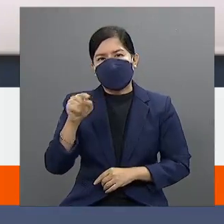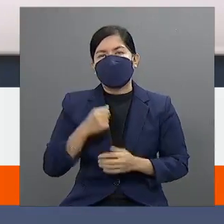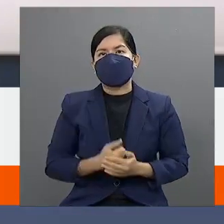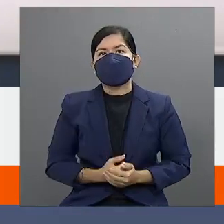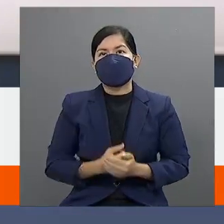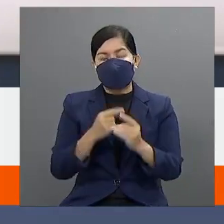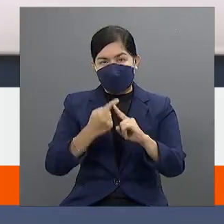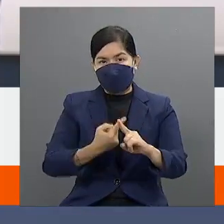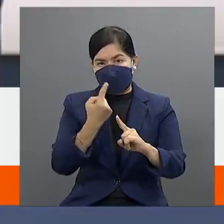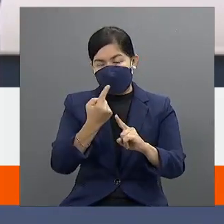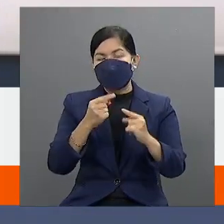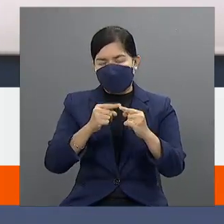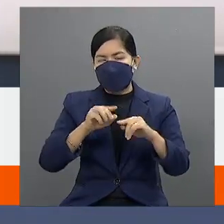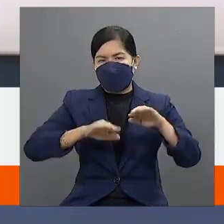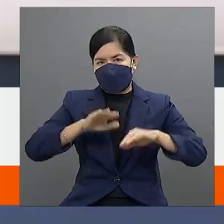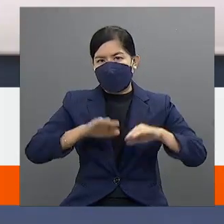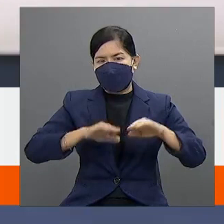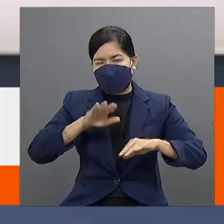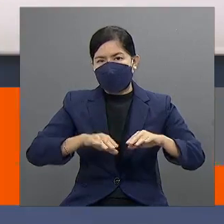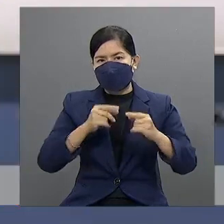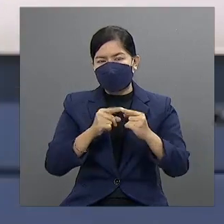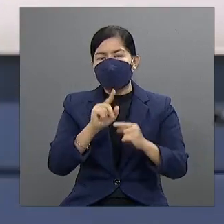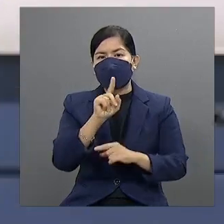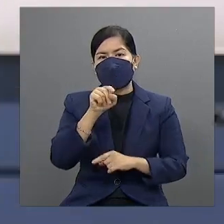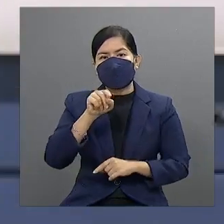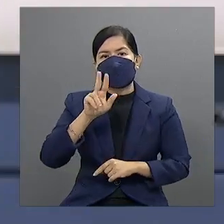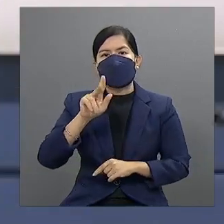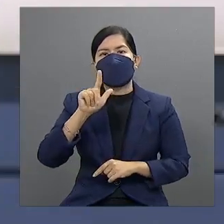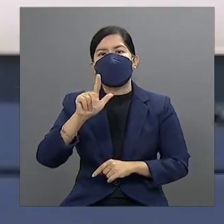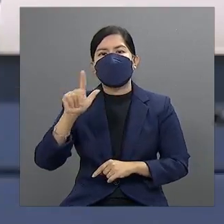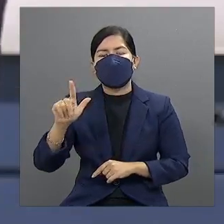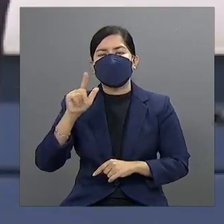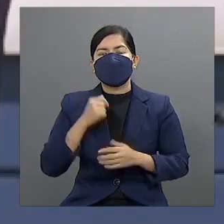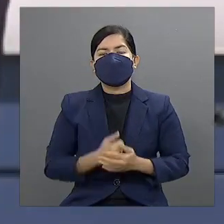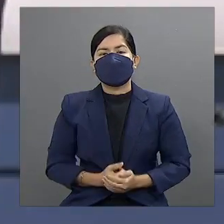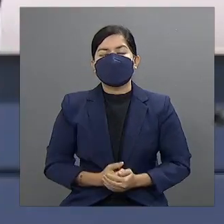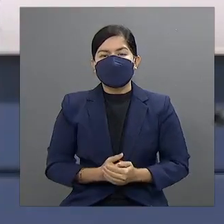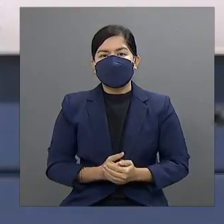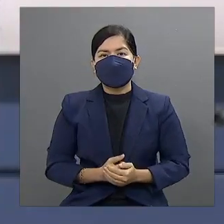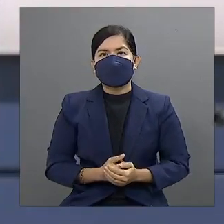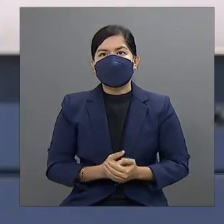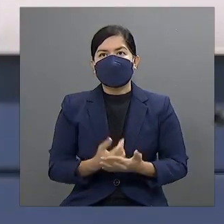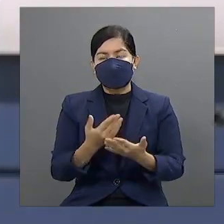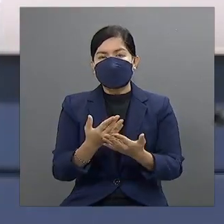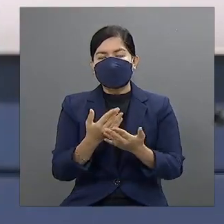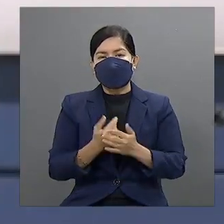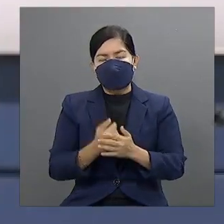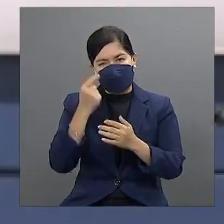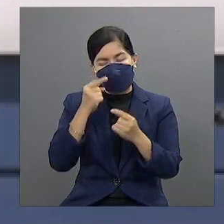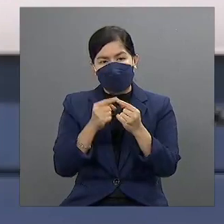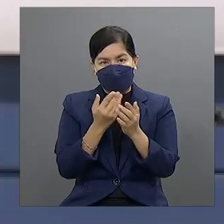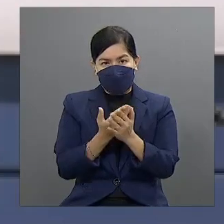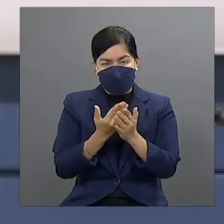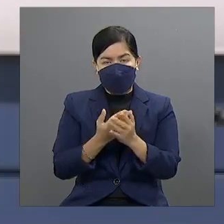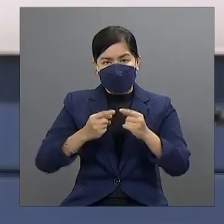ครับโดยเฉลี่ยนะประมาณ 1.3 ล้านล้านเนี่ยนะครับประมาณนั้นเพราะฉะนั้นเนี่ยมันก็น่าจะมีเม็ดเงินสะพัดในธุรกิจ